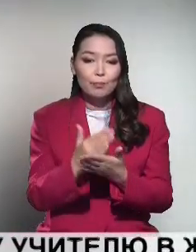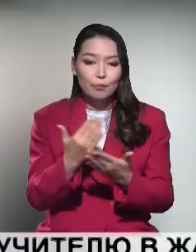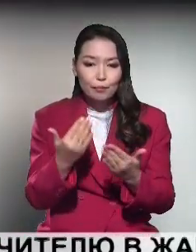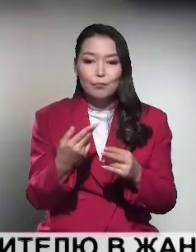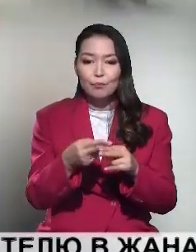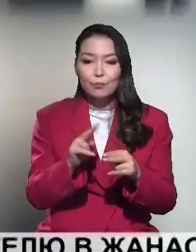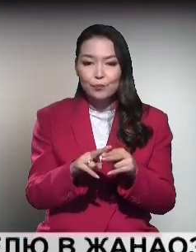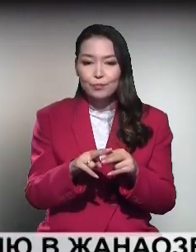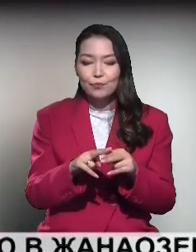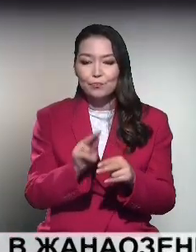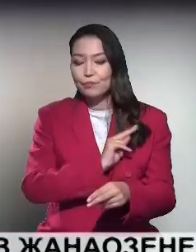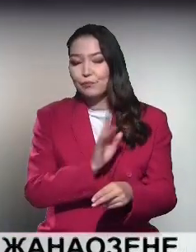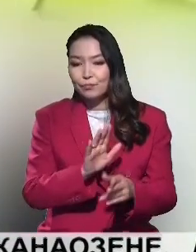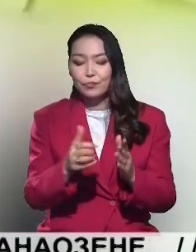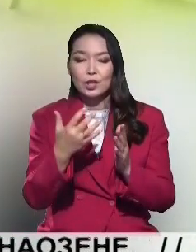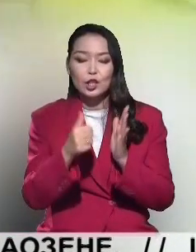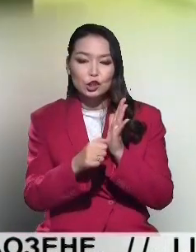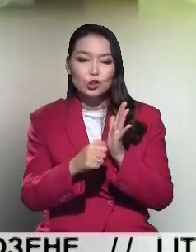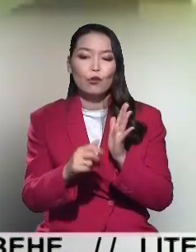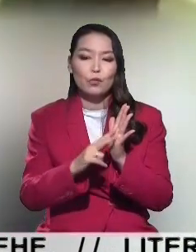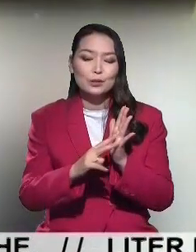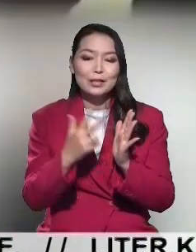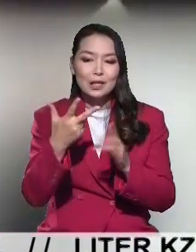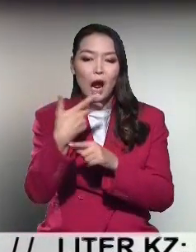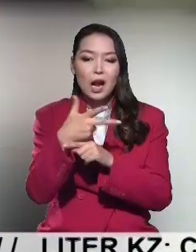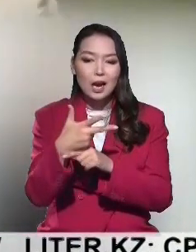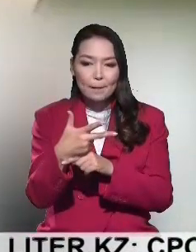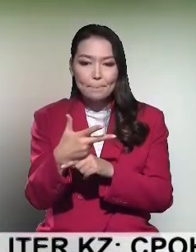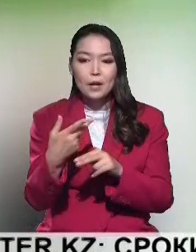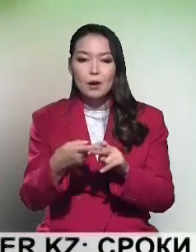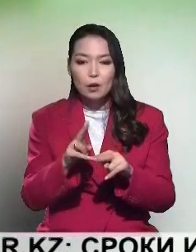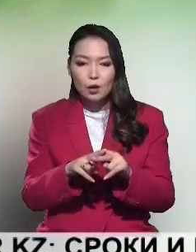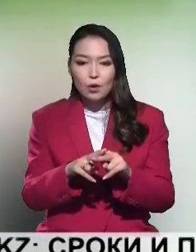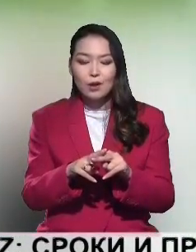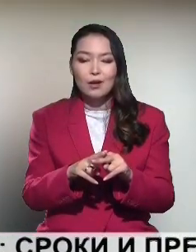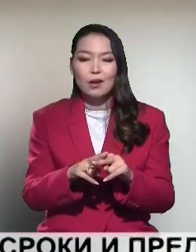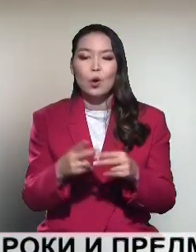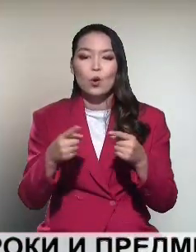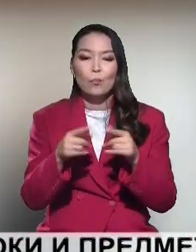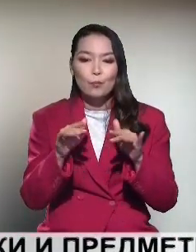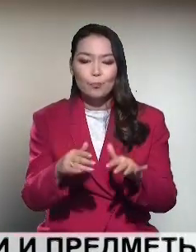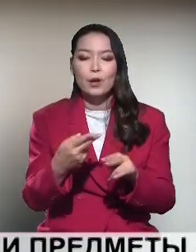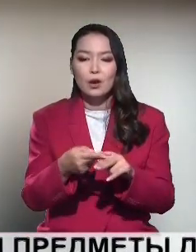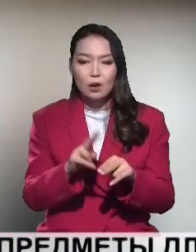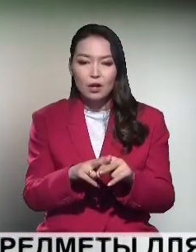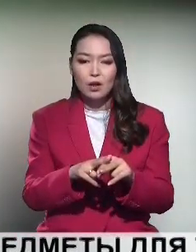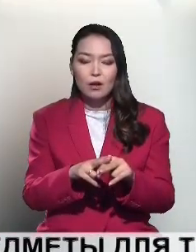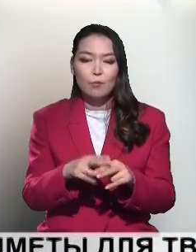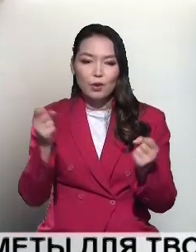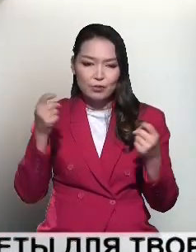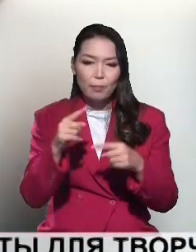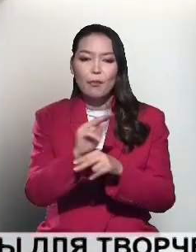строя 683 камеры видеонаблюдения Поэтому в Уголовный кодекс внесены соответствующие